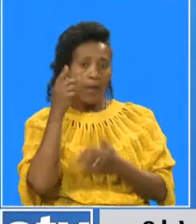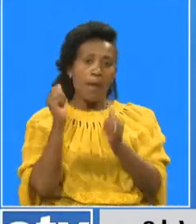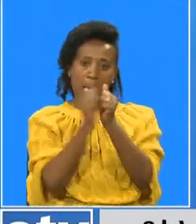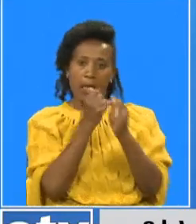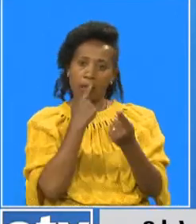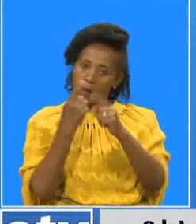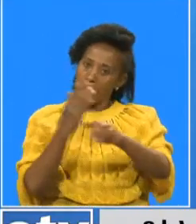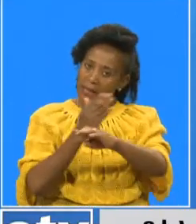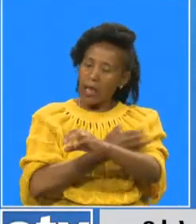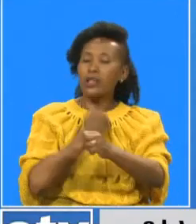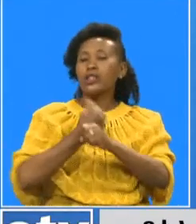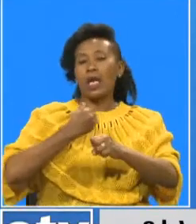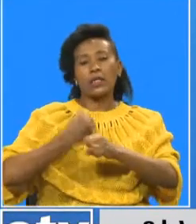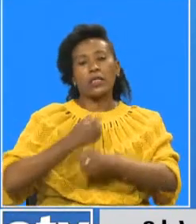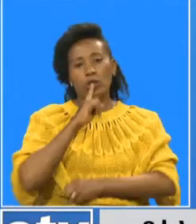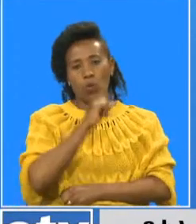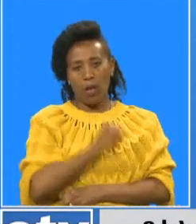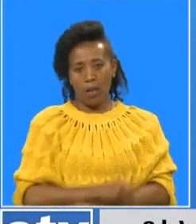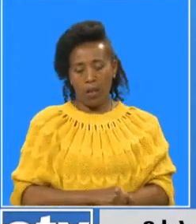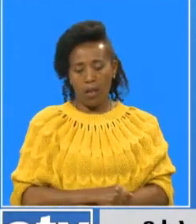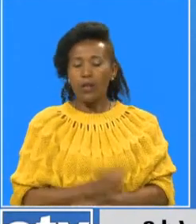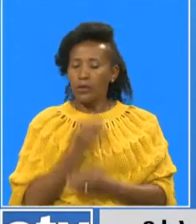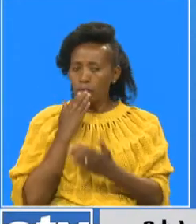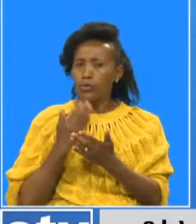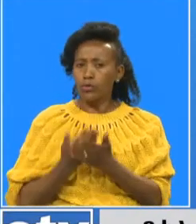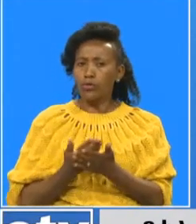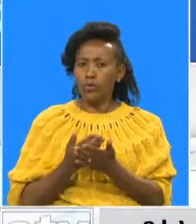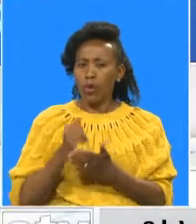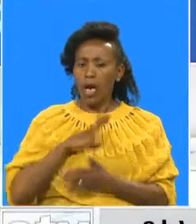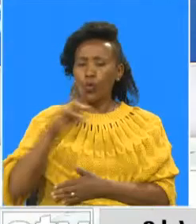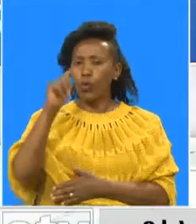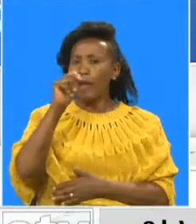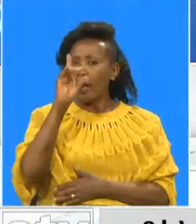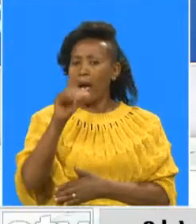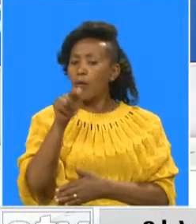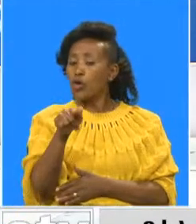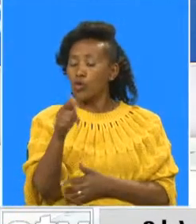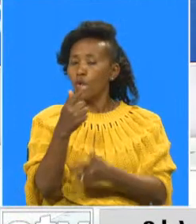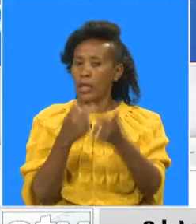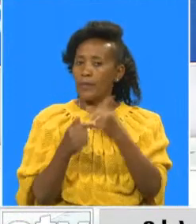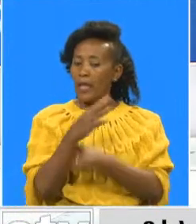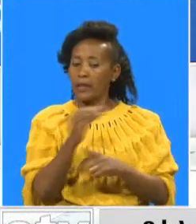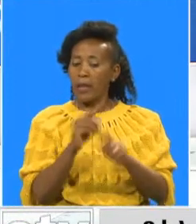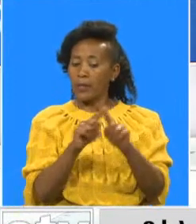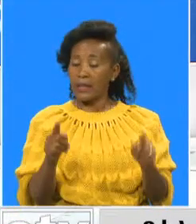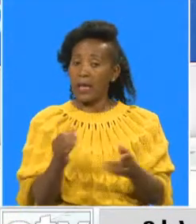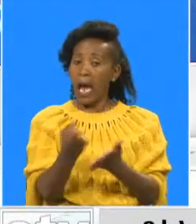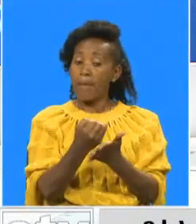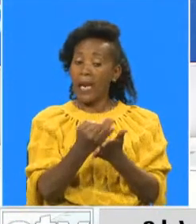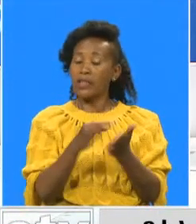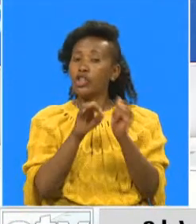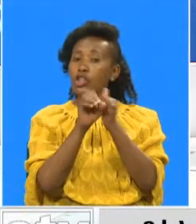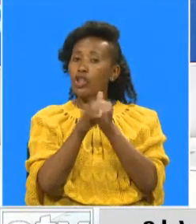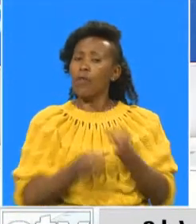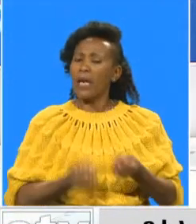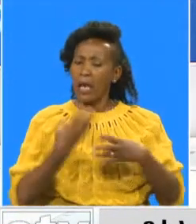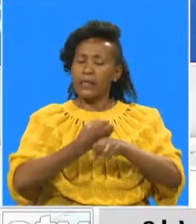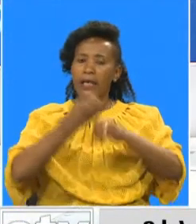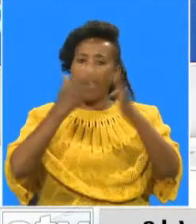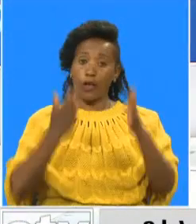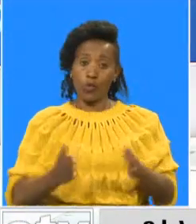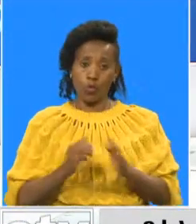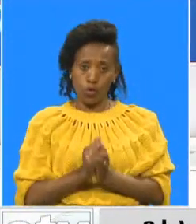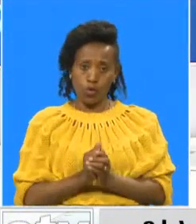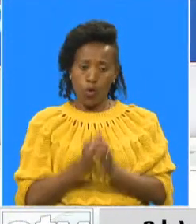እየተነጋገሩ የማስተካከል ስራዎች ተሰርተዋል። ጥሩ። አቶ ተካው ደርሶ ልምጣና በተለይም የአምራች ዘርፉ በርካታ